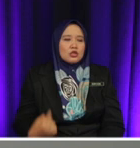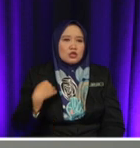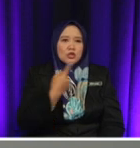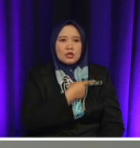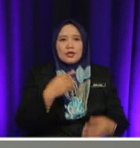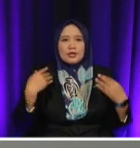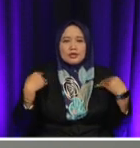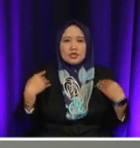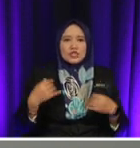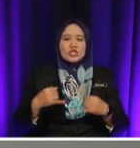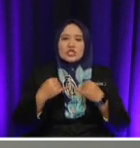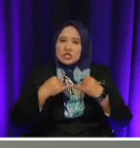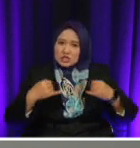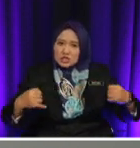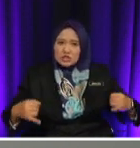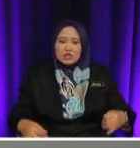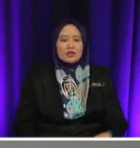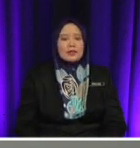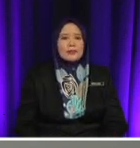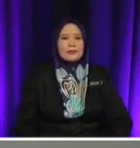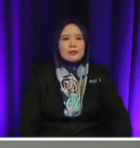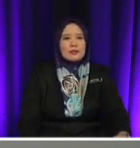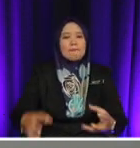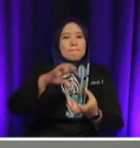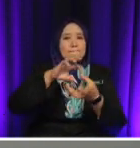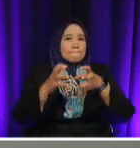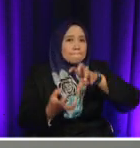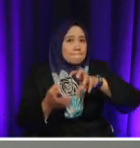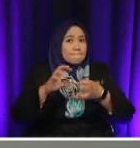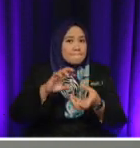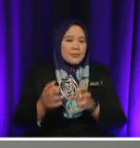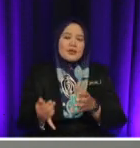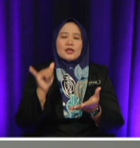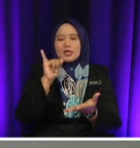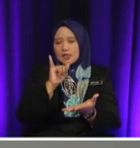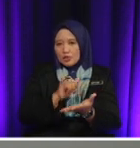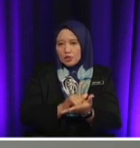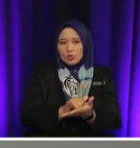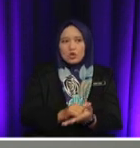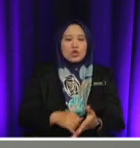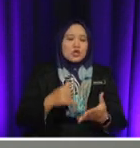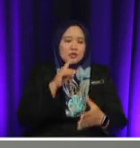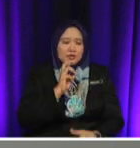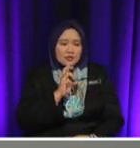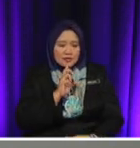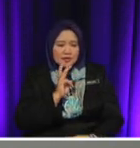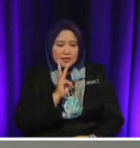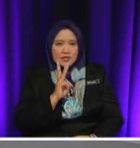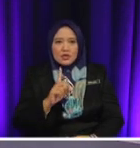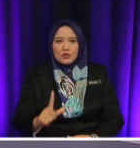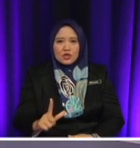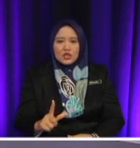menunjukkan pembolehubah dimanipulasi larutan yang berbeza isolin dan juga jus Limau so pembolehubahnya adalah